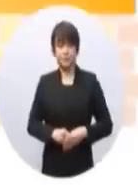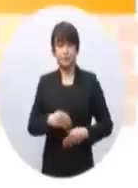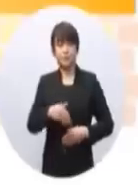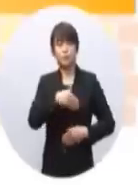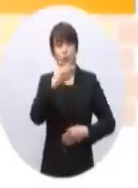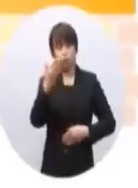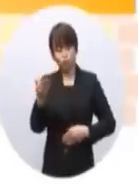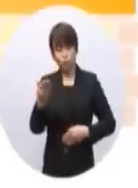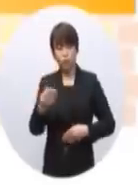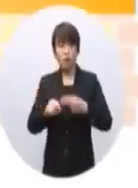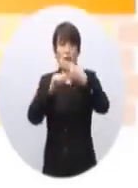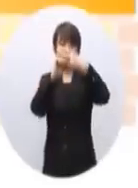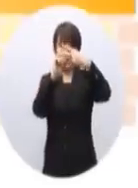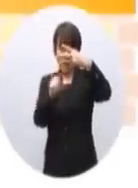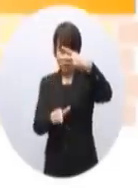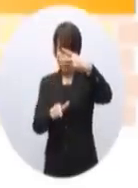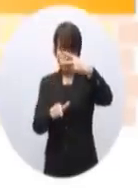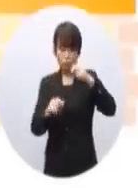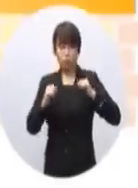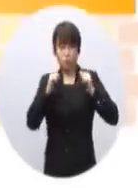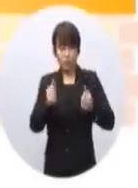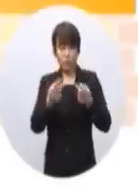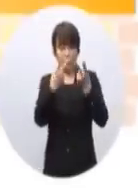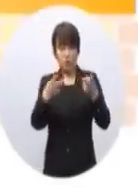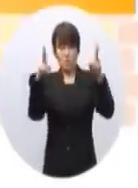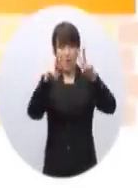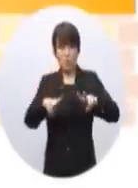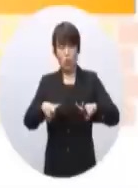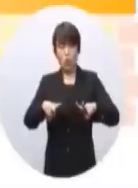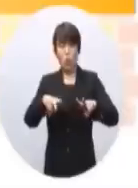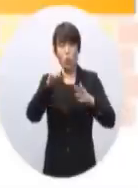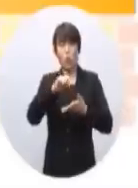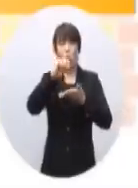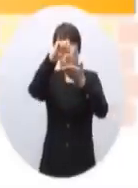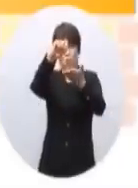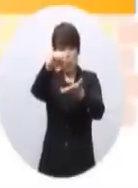続いては2月の茅ヶ崎のイベント情報です。